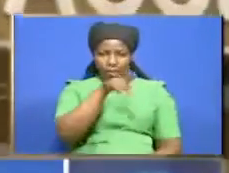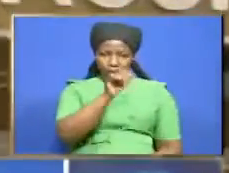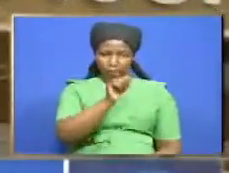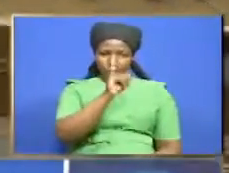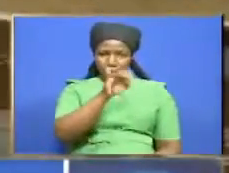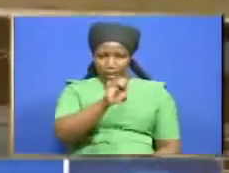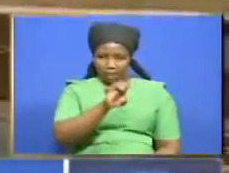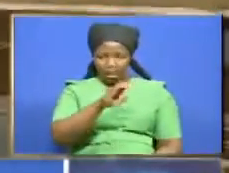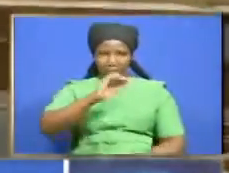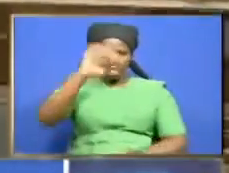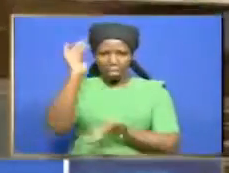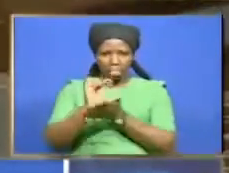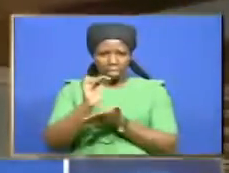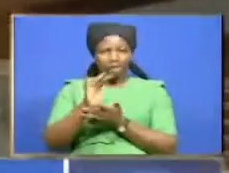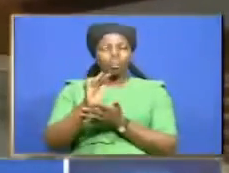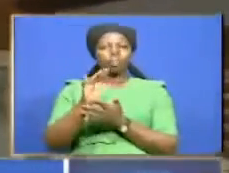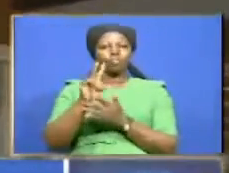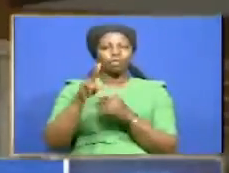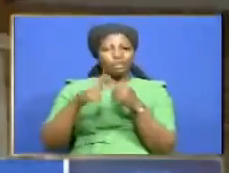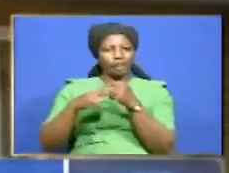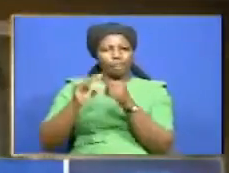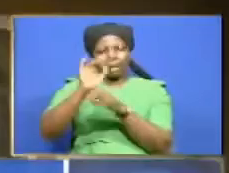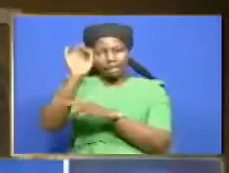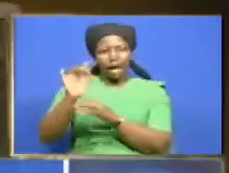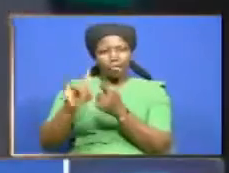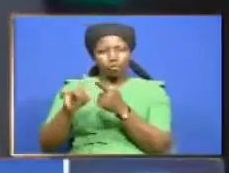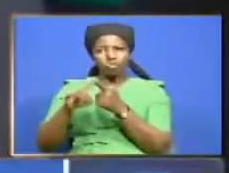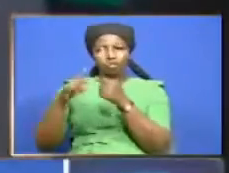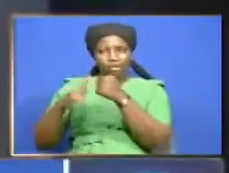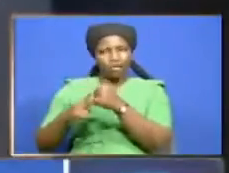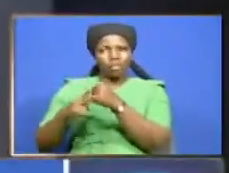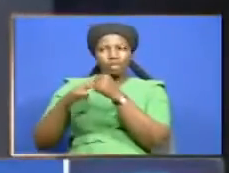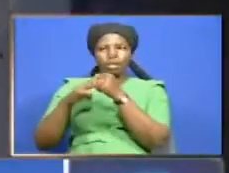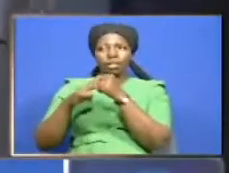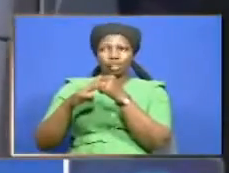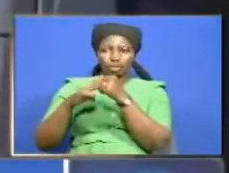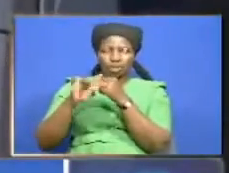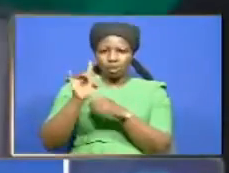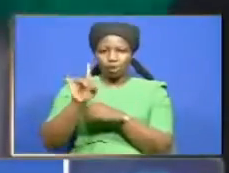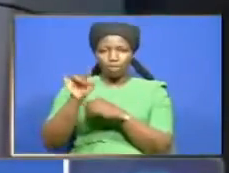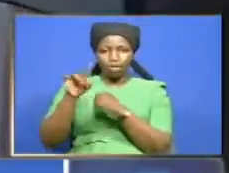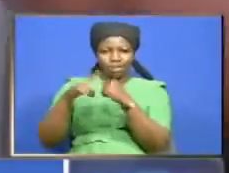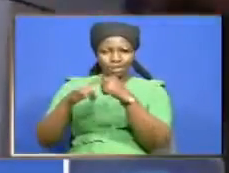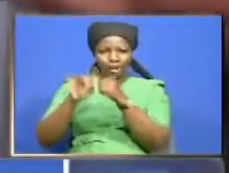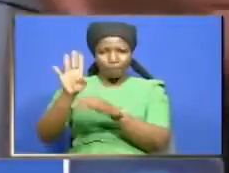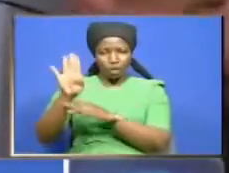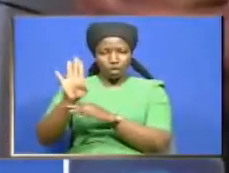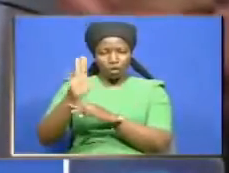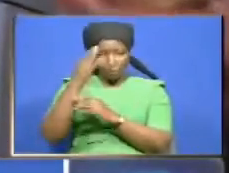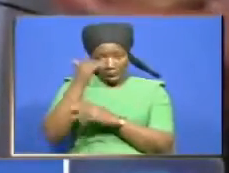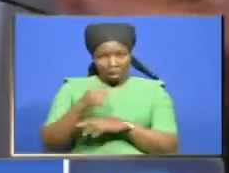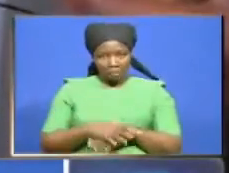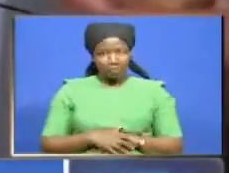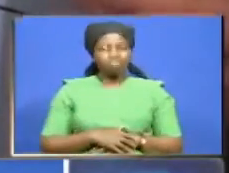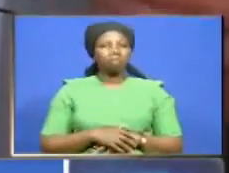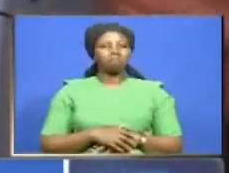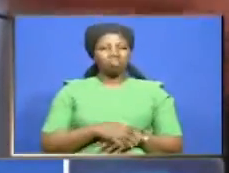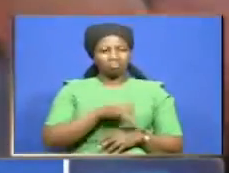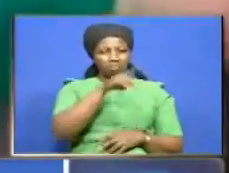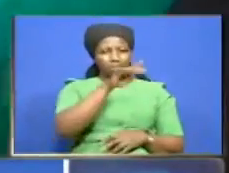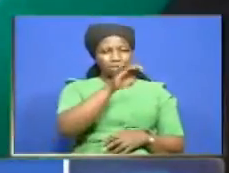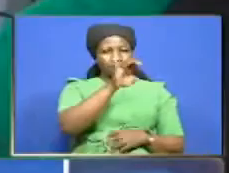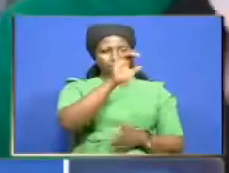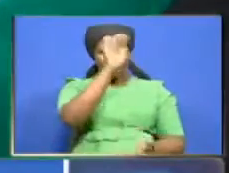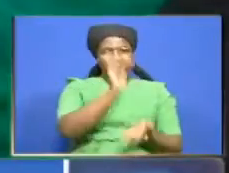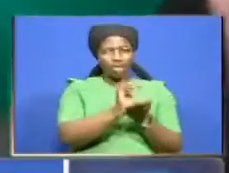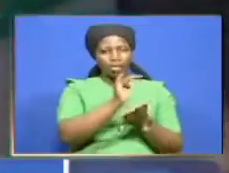Septemba ulishuka kwa 27% hadi shilingi bilioni 71.6 kutokana na kupunguza ushuru wa kibinafsi kwa